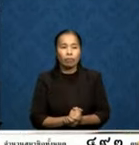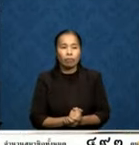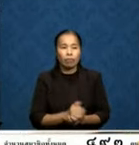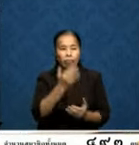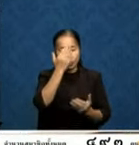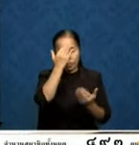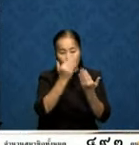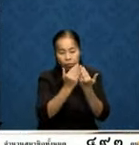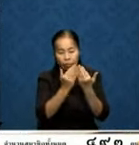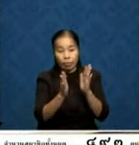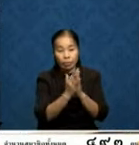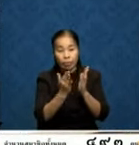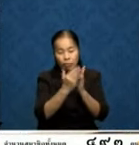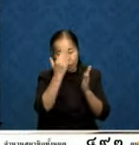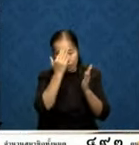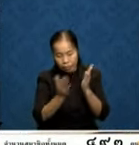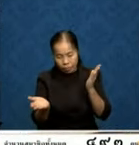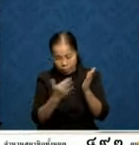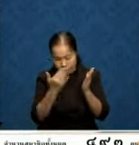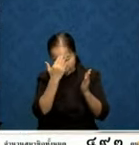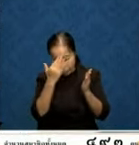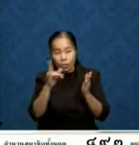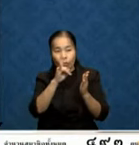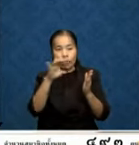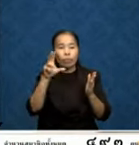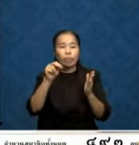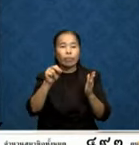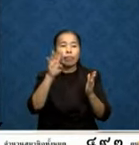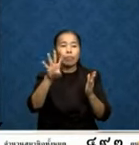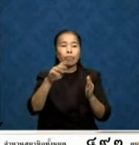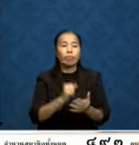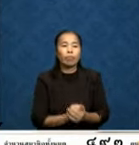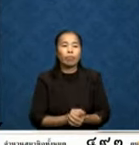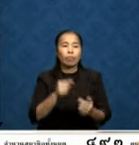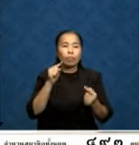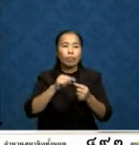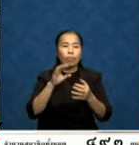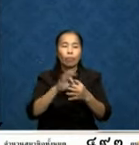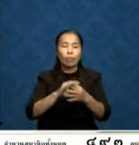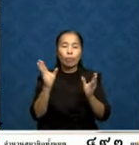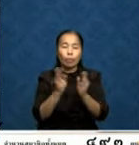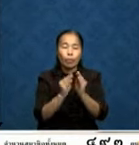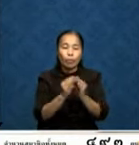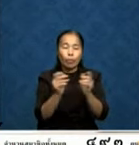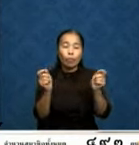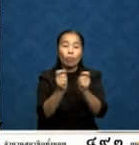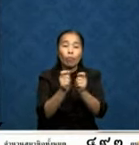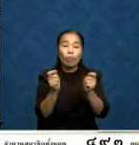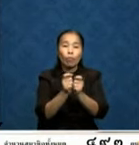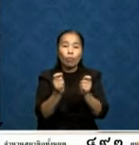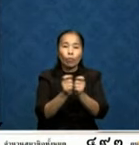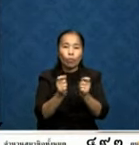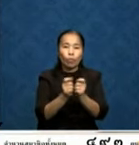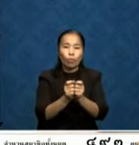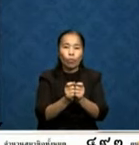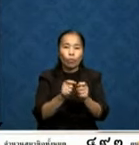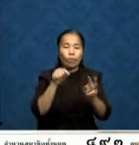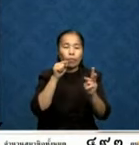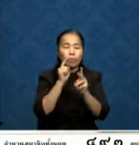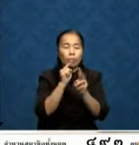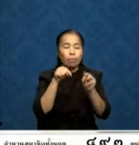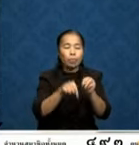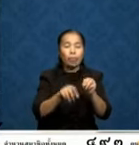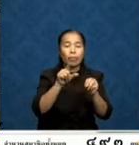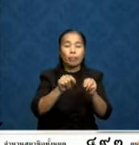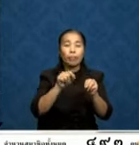134ครับท่านประธานครับเรื่องสรุปผลการประชุมของอนุกรรมการตามมาตรา24ครับท่าน